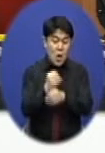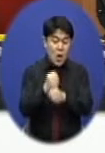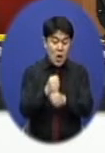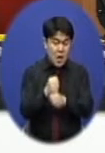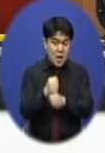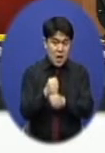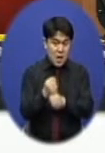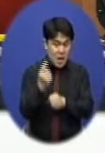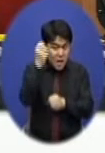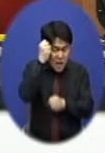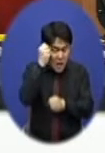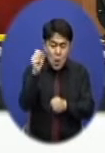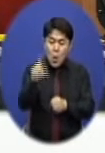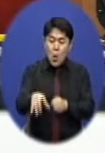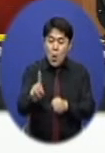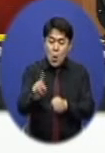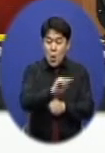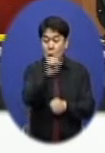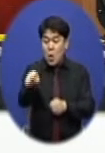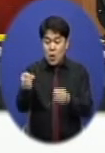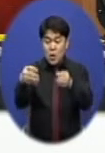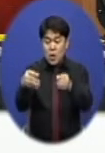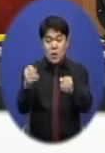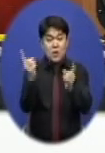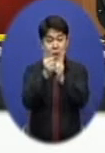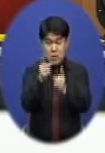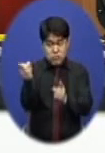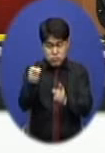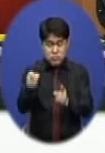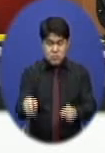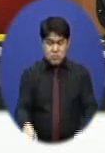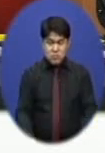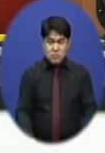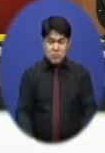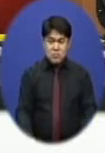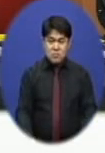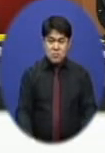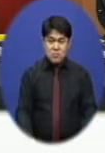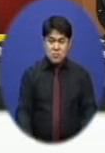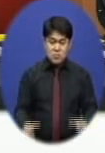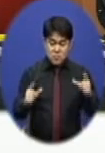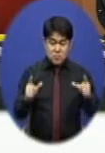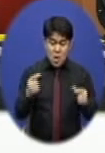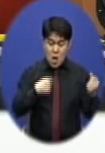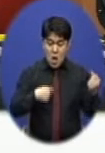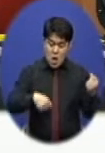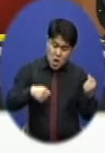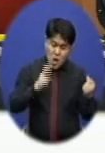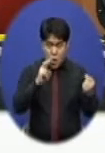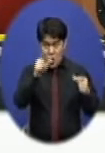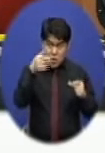알아내세요. 그러면 네. 네. 공연이 어디다. 그러면 거기 가서 직접 보시고 네. 그 라이브에서 필드에서 직접 하는 것도